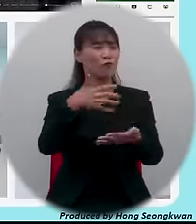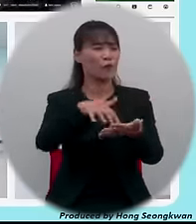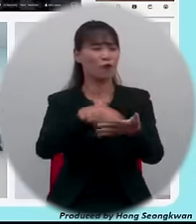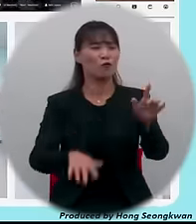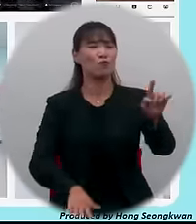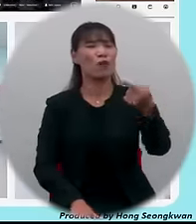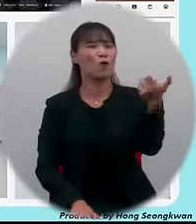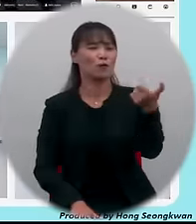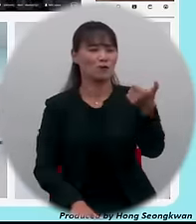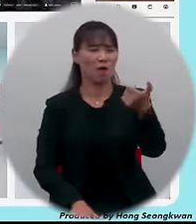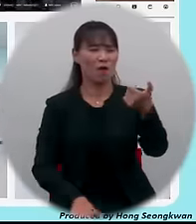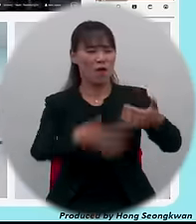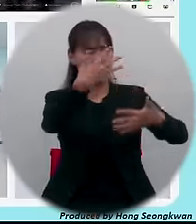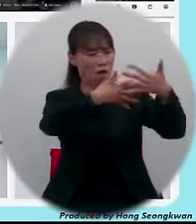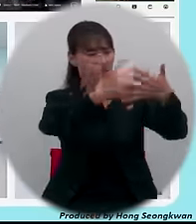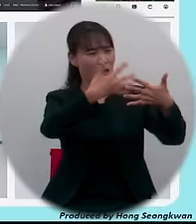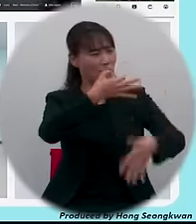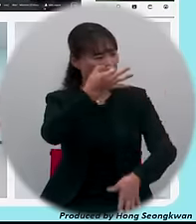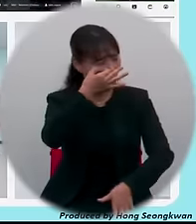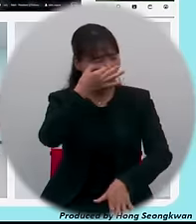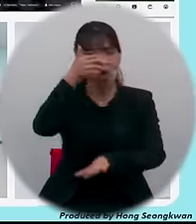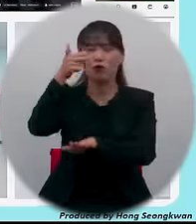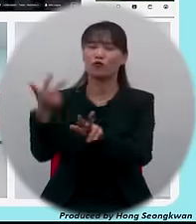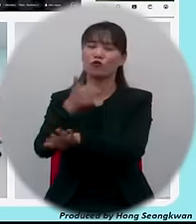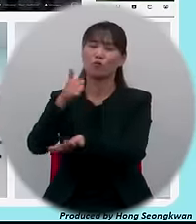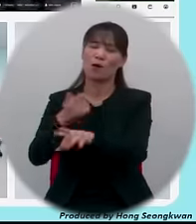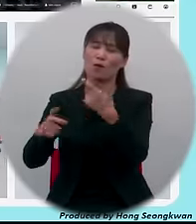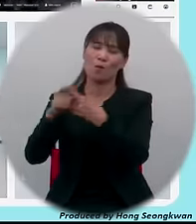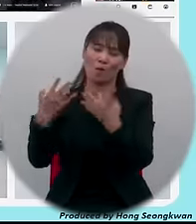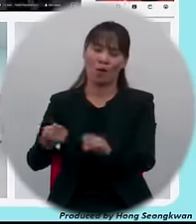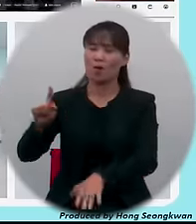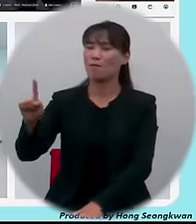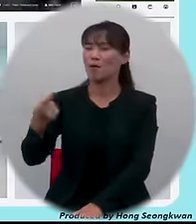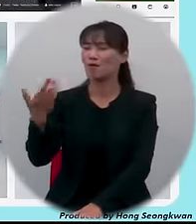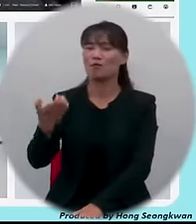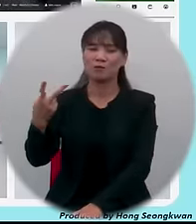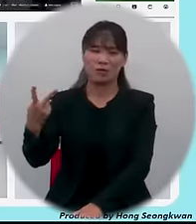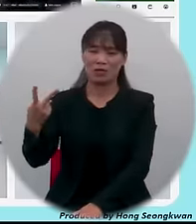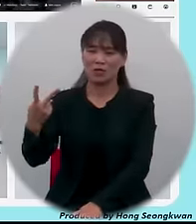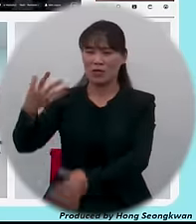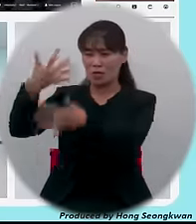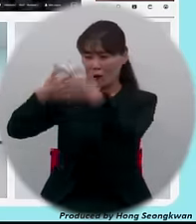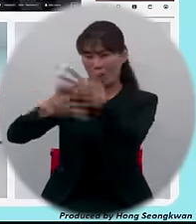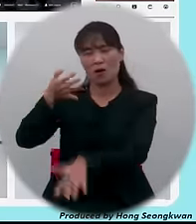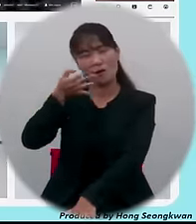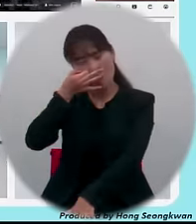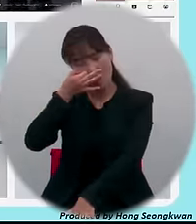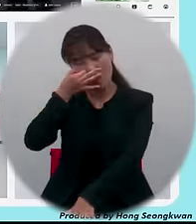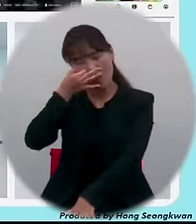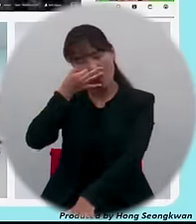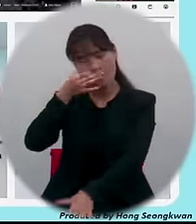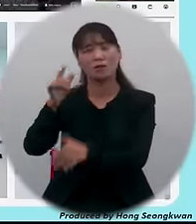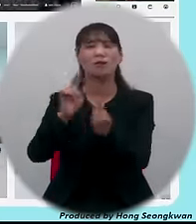150개의 영상을 시청하고 주말에는 좀 더 많이 봅니다네 192개의 쇼을 보면서 하루하루를